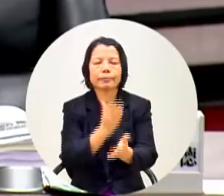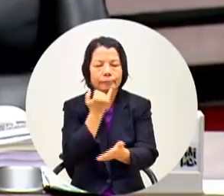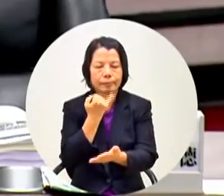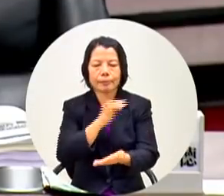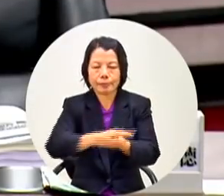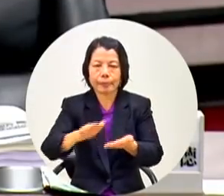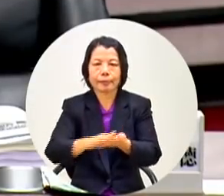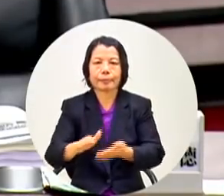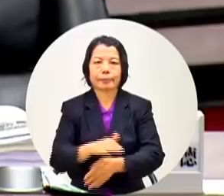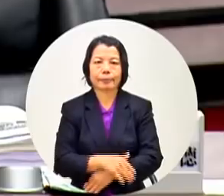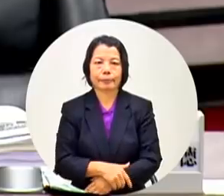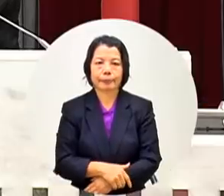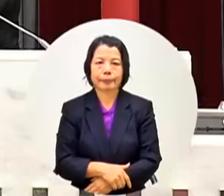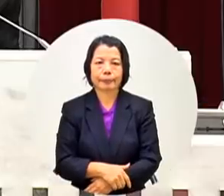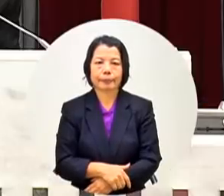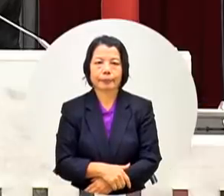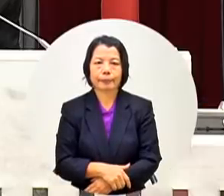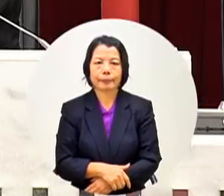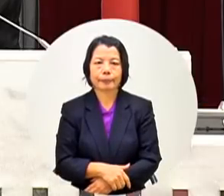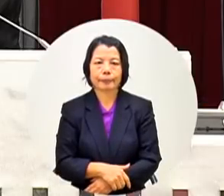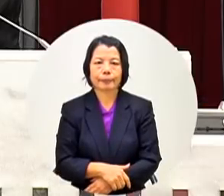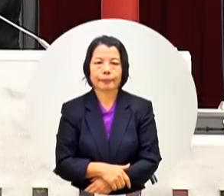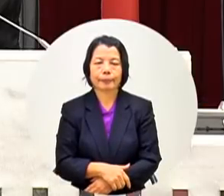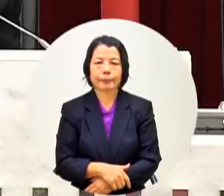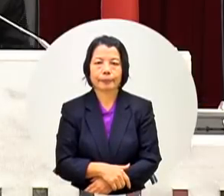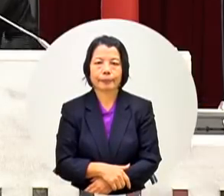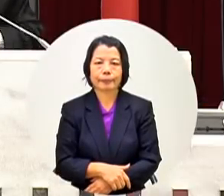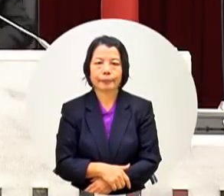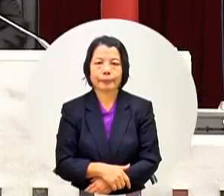好，接下来黄杰议员。